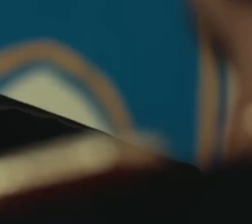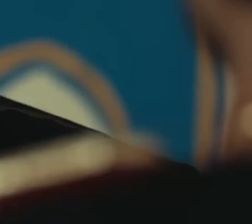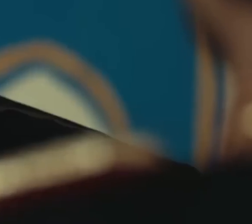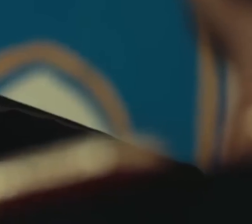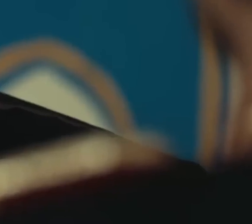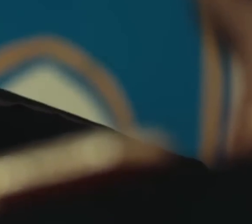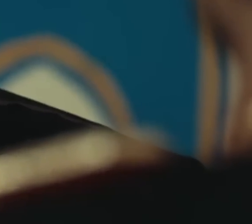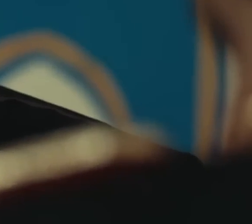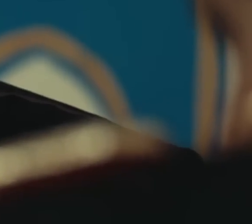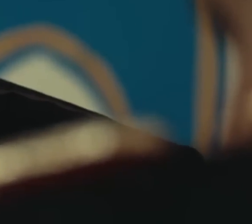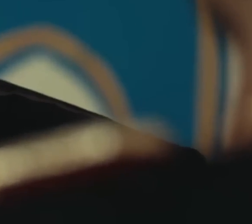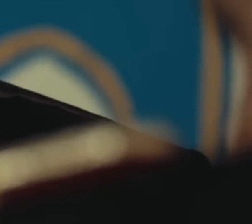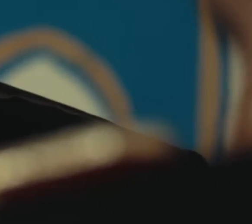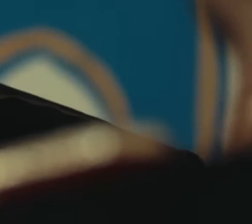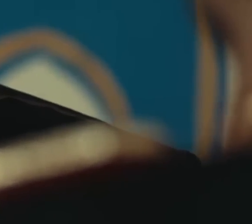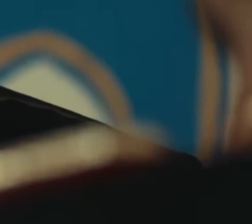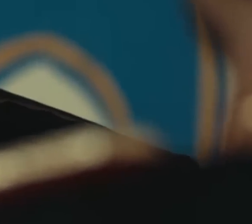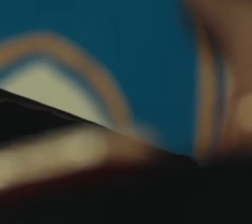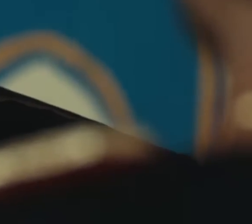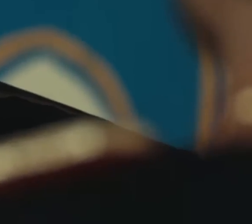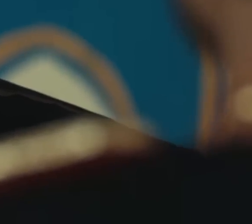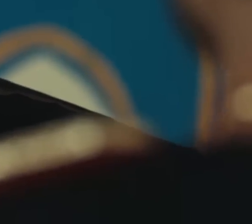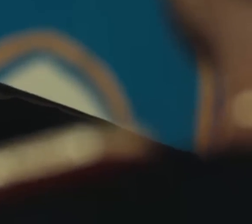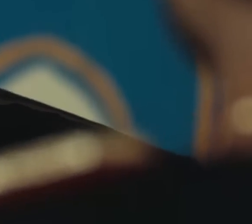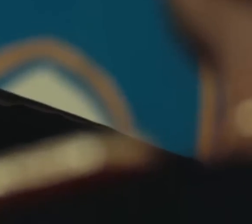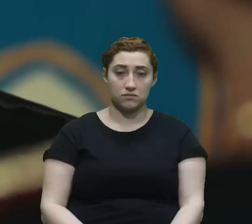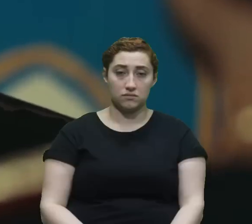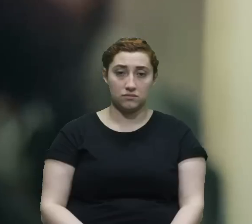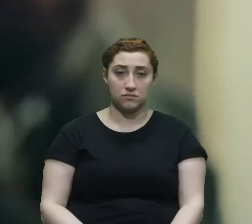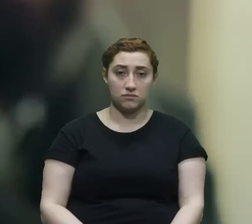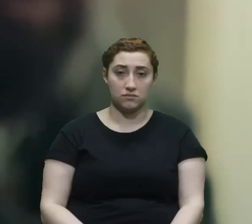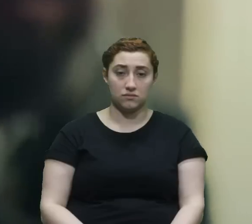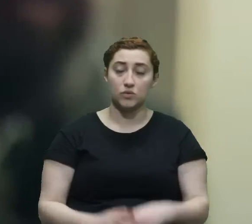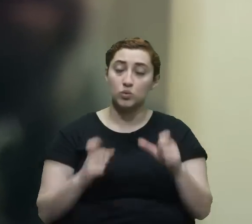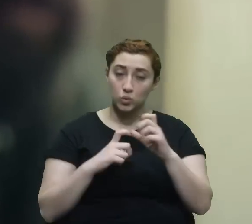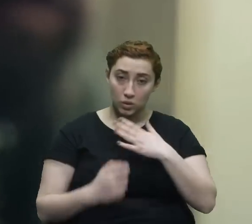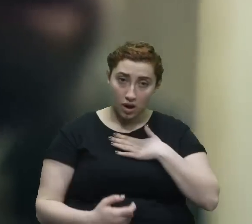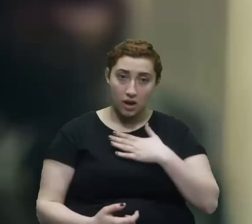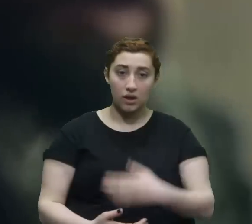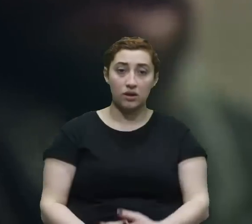bakışları hep yerde, gözleri yaşla dolmuş. Sultan.